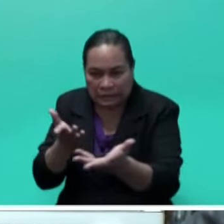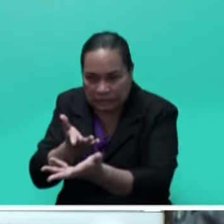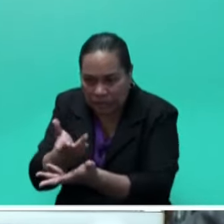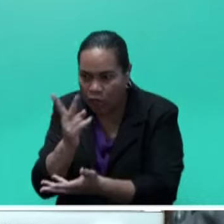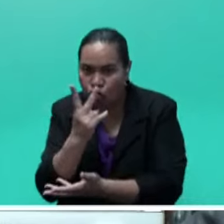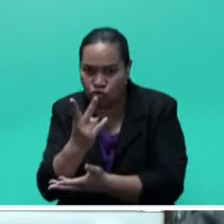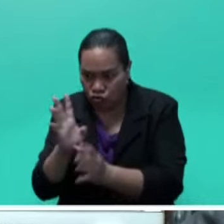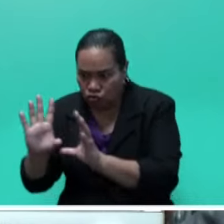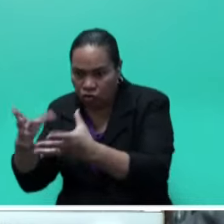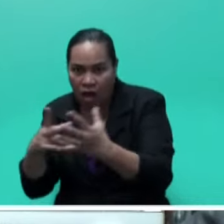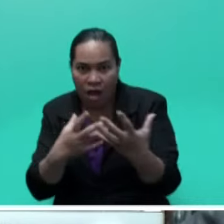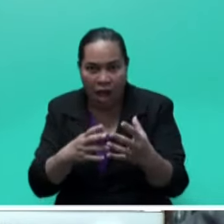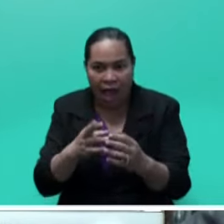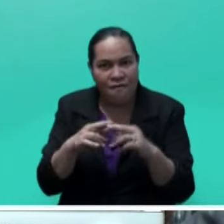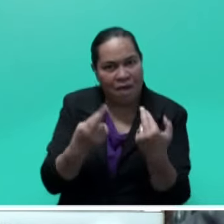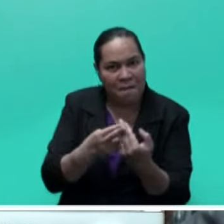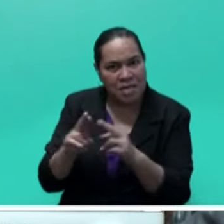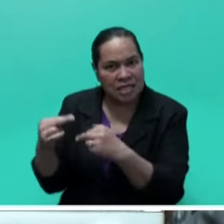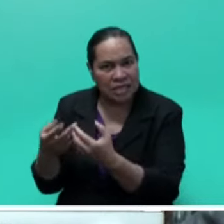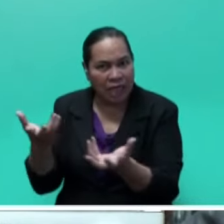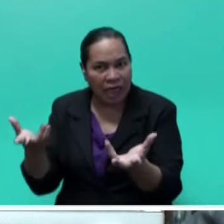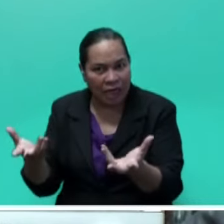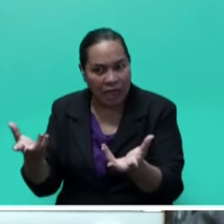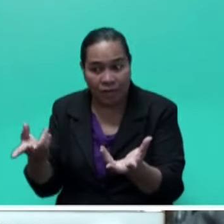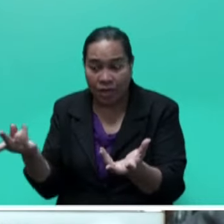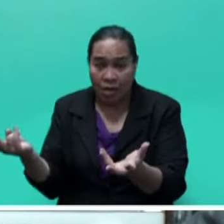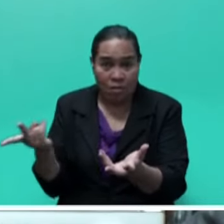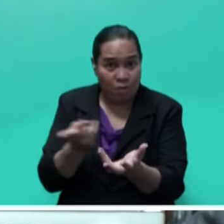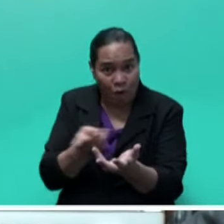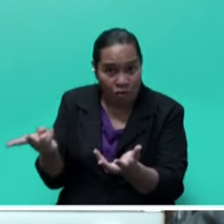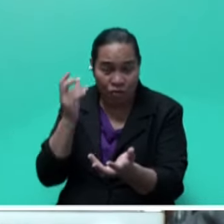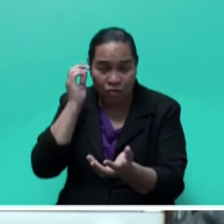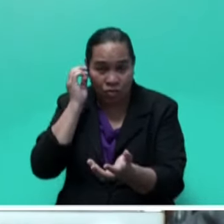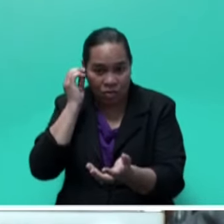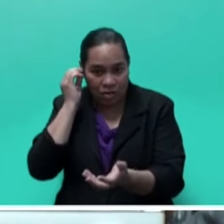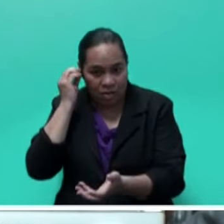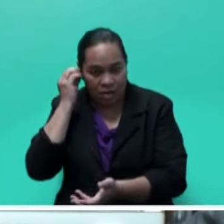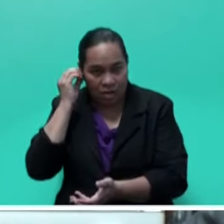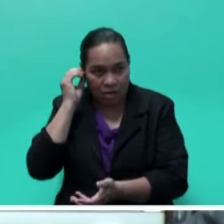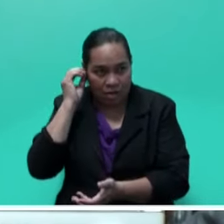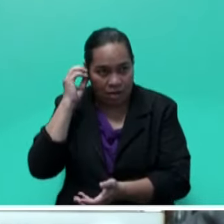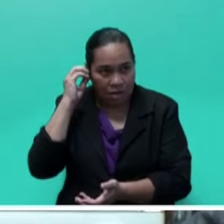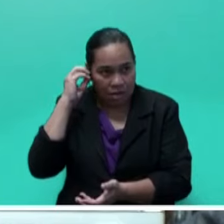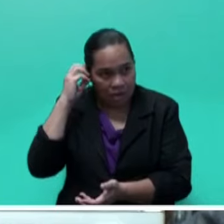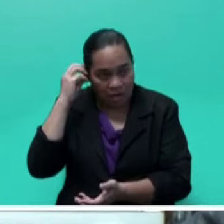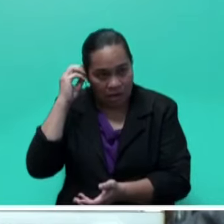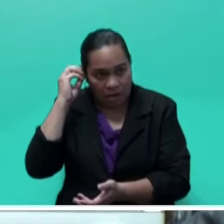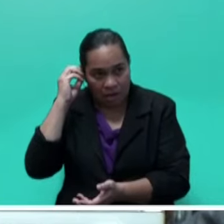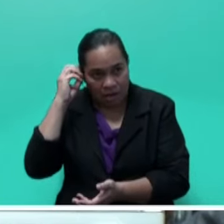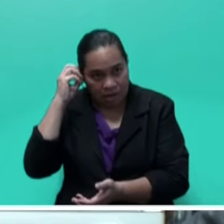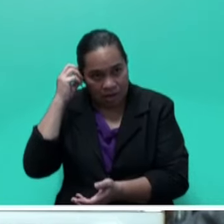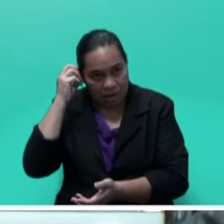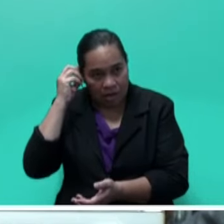e vusa ngo, e rau ngandreva rau, ke rau ni rau se warara te rau warorongo